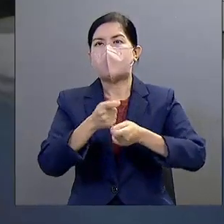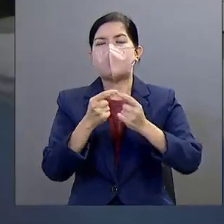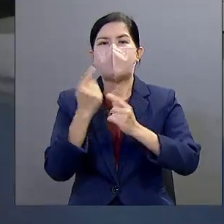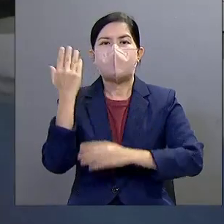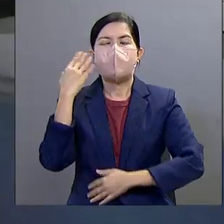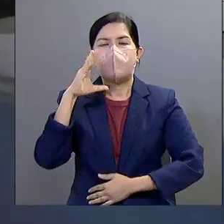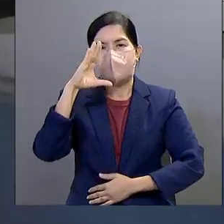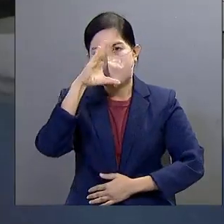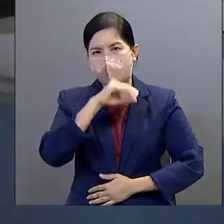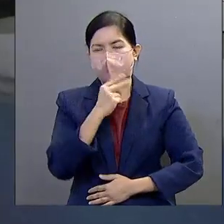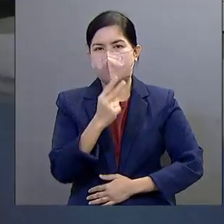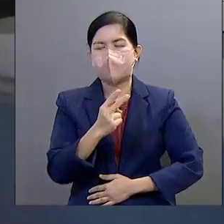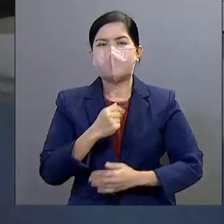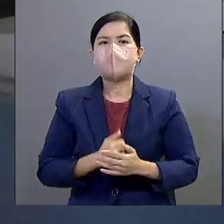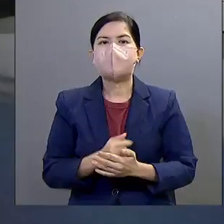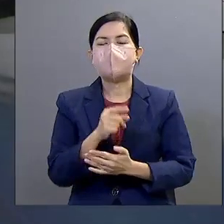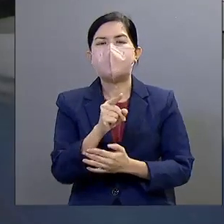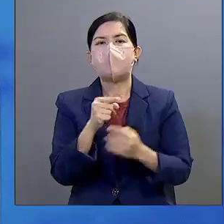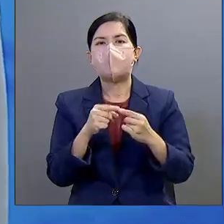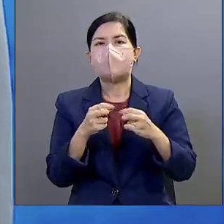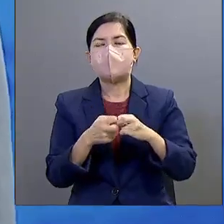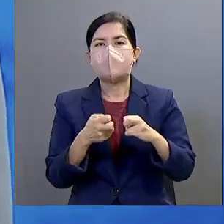คะบอกว่าคือด้วยความที่มันเพิ่งเข้าสถานการณ์ช่วงพ